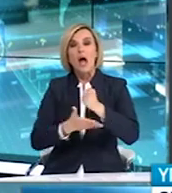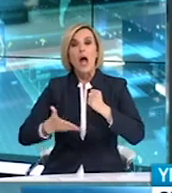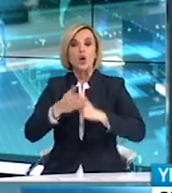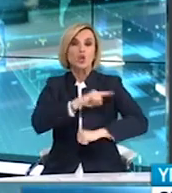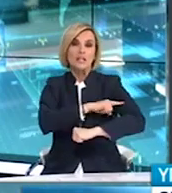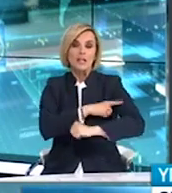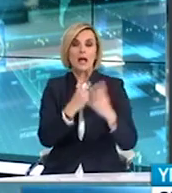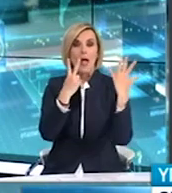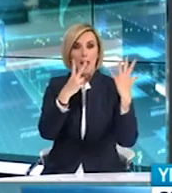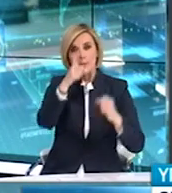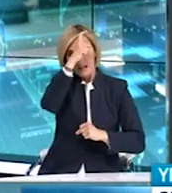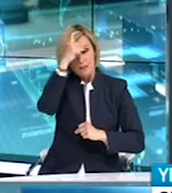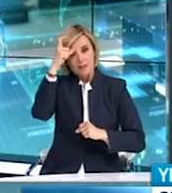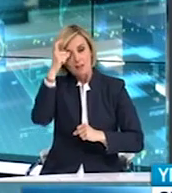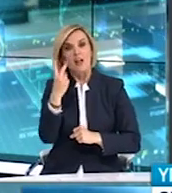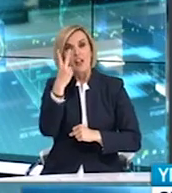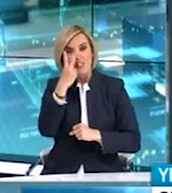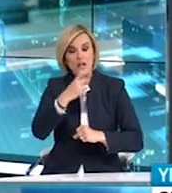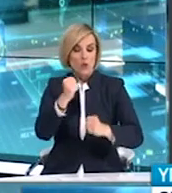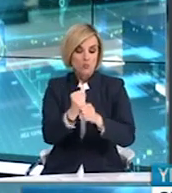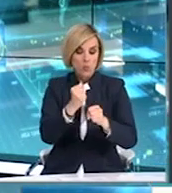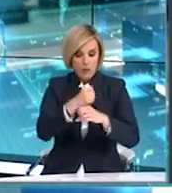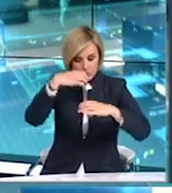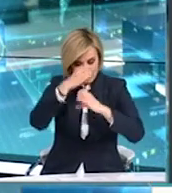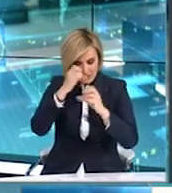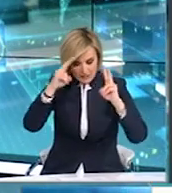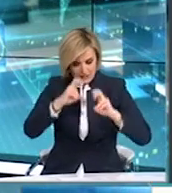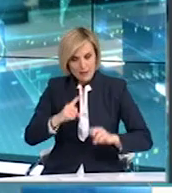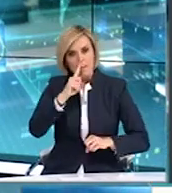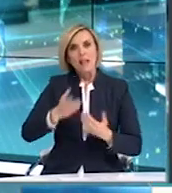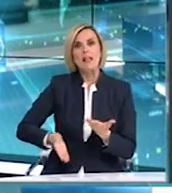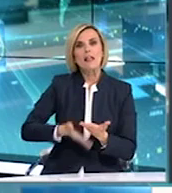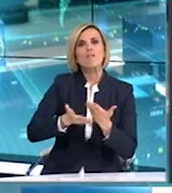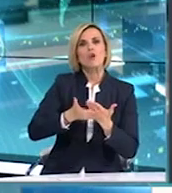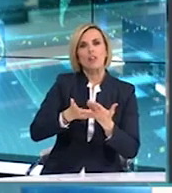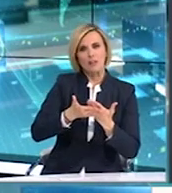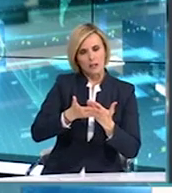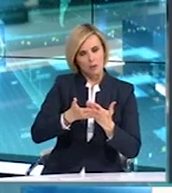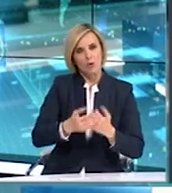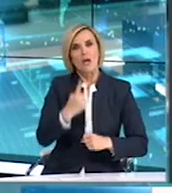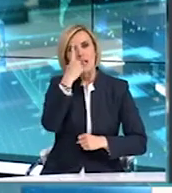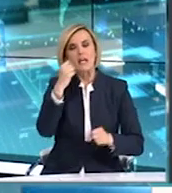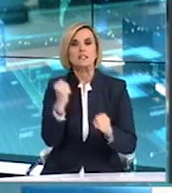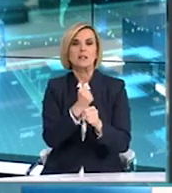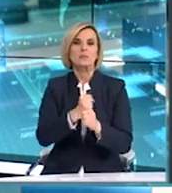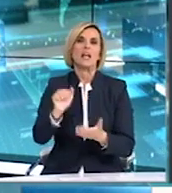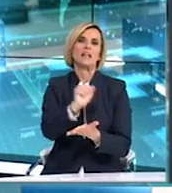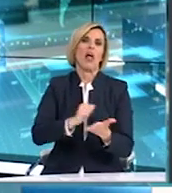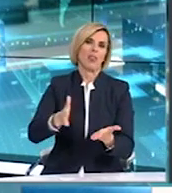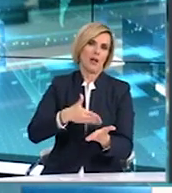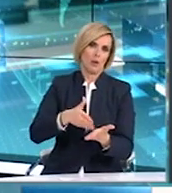και νοσηλεύτριες, 2 εργαζόμενοι ιατρικών εργαστηρίων, 1 εργαζόμενη για βοηθητικό υγειονομικό προσωπικό και ένας εργαζόμενος